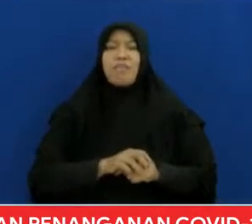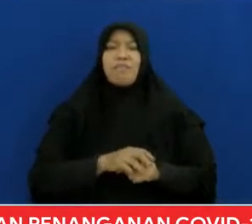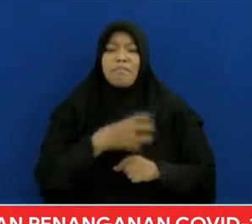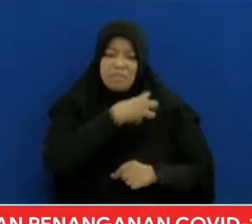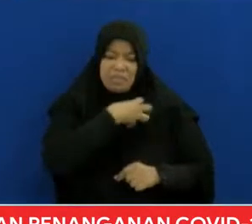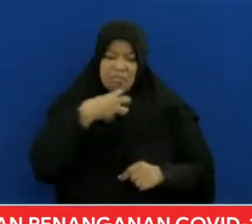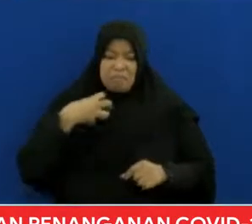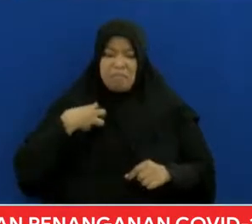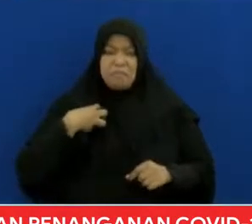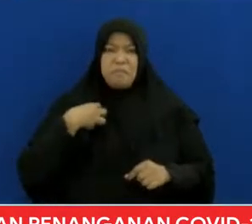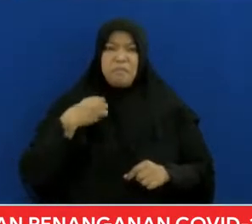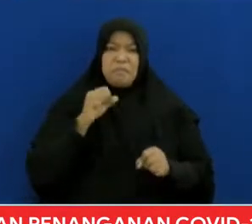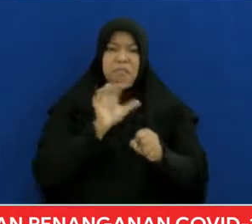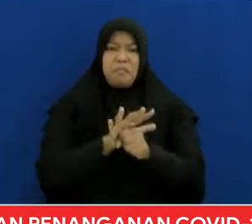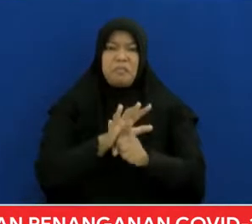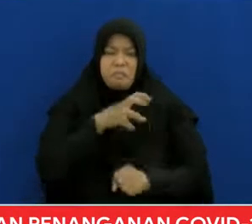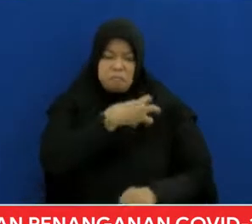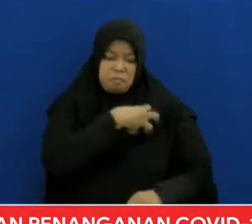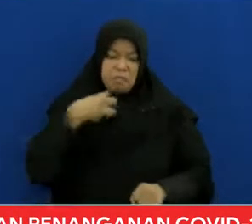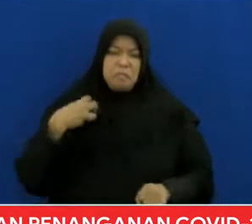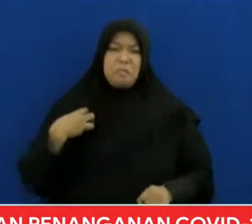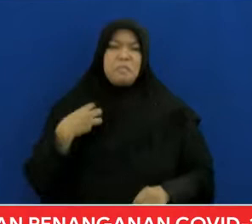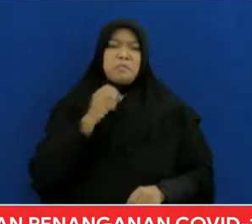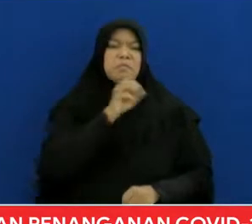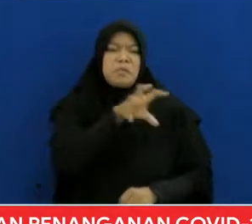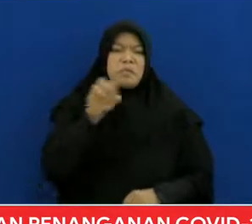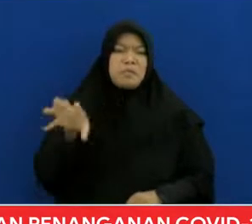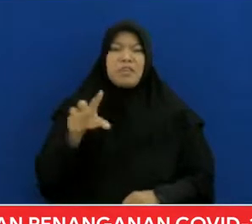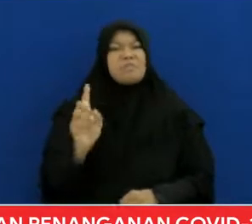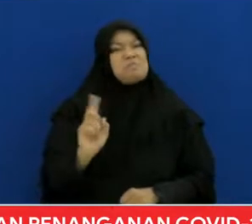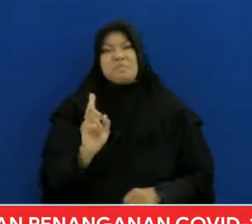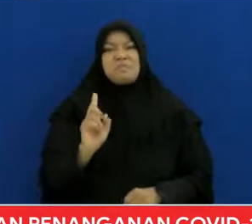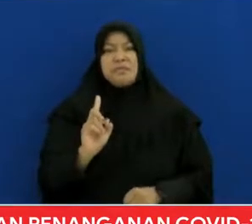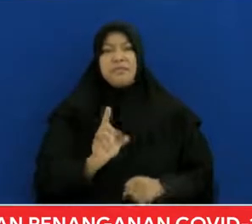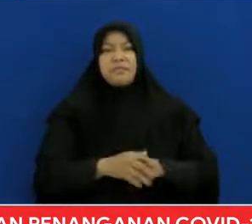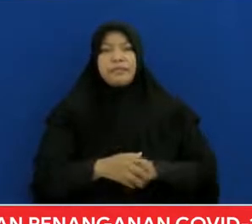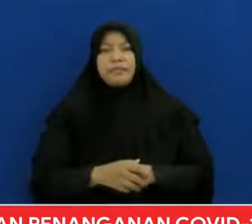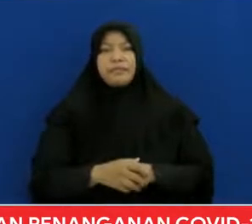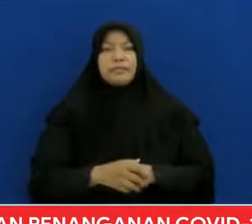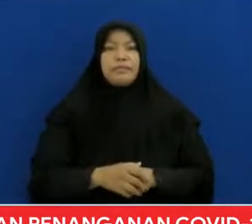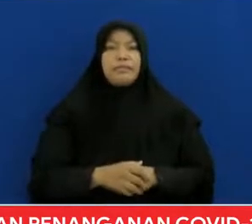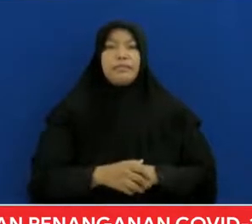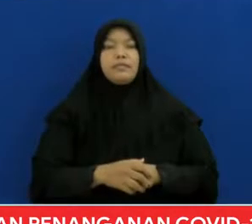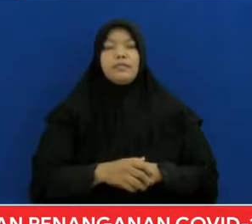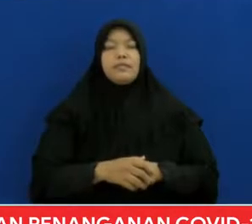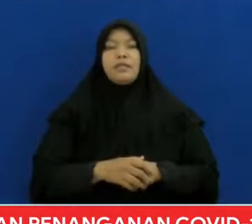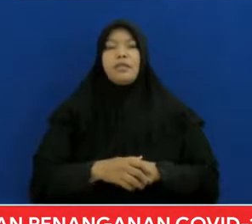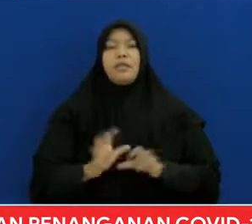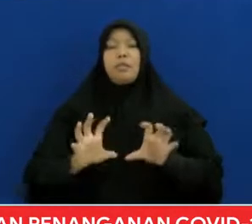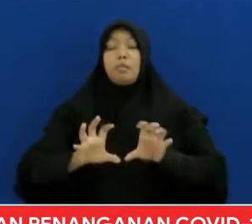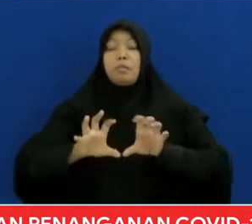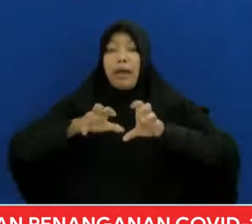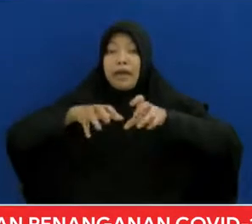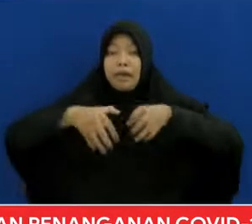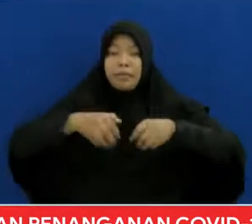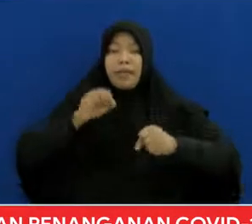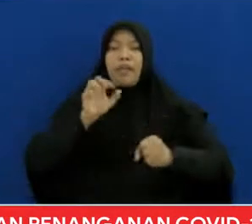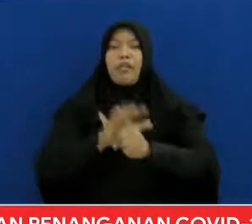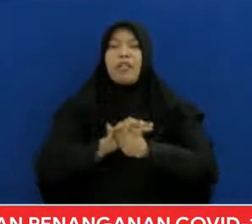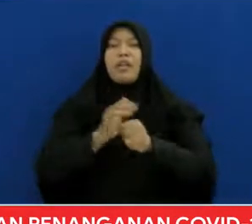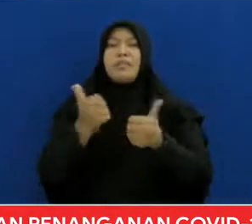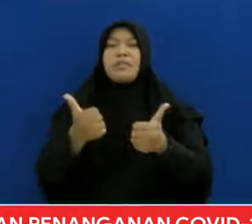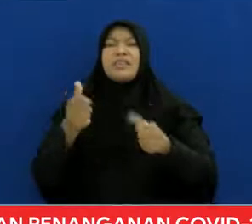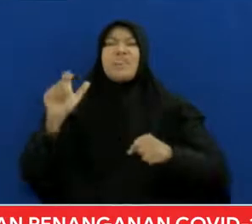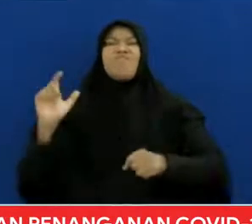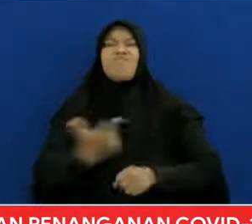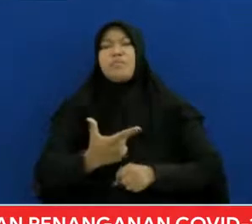corona untuk menularkan dirinya kepada kita. Maka wabah pandemi corona akan segera